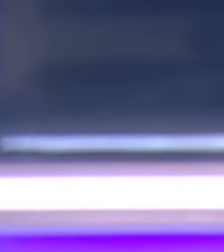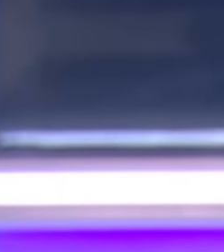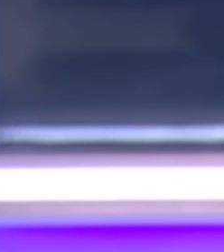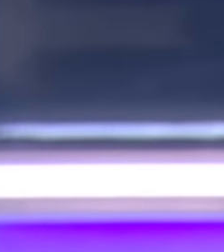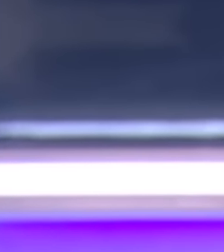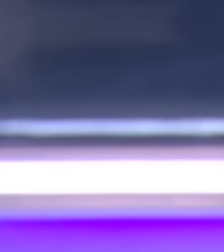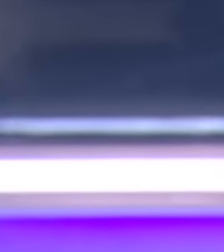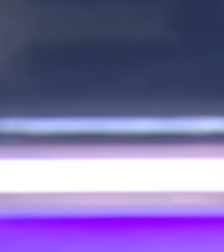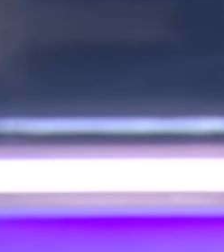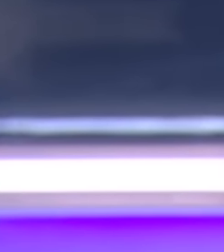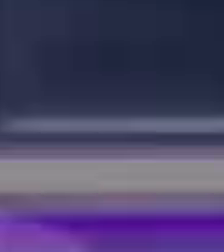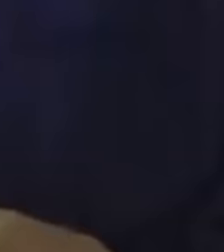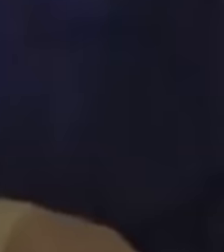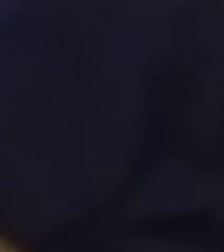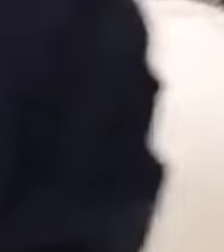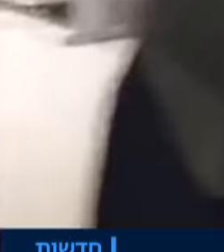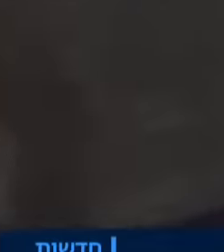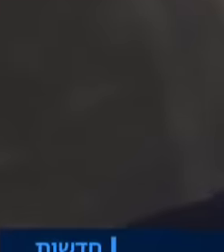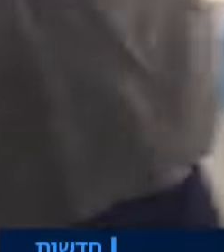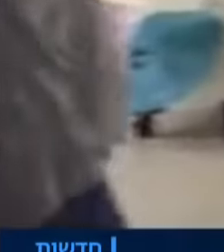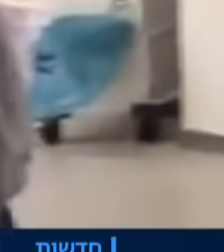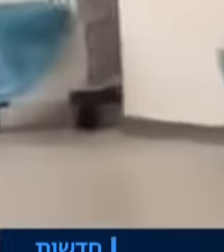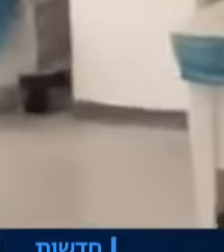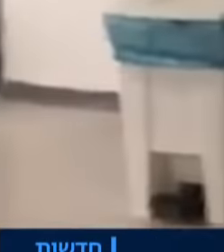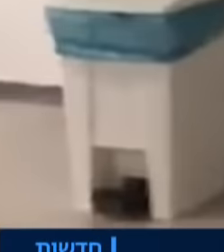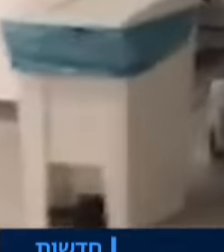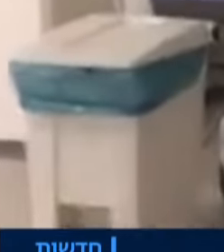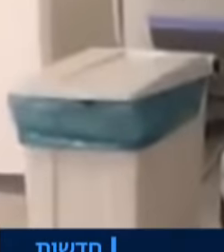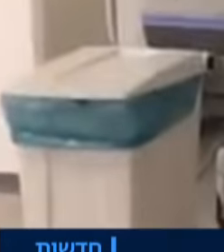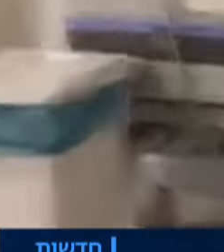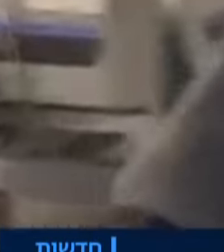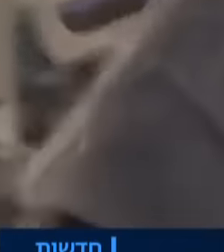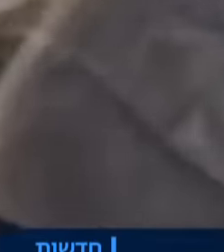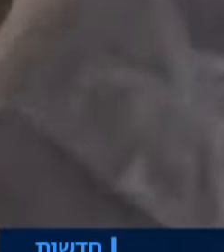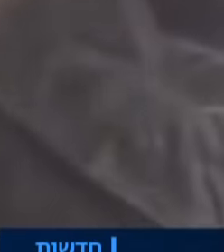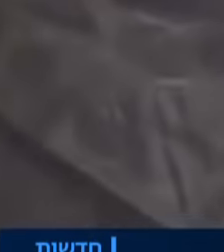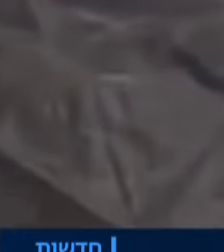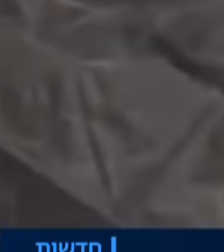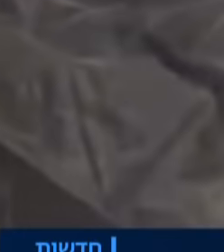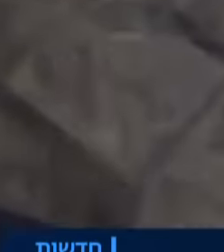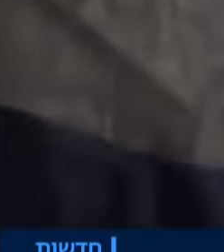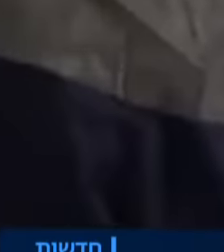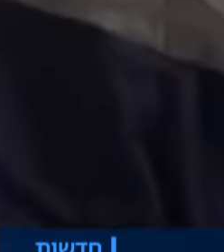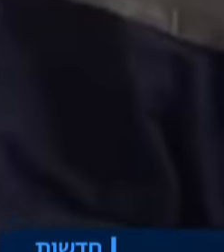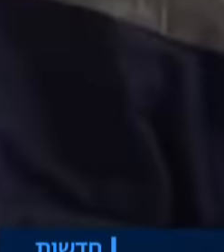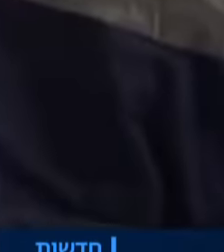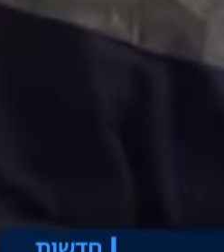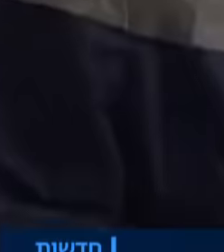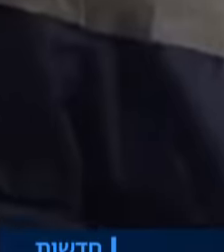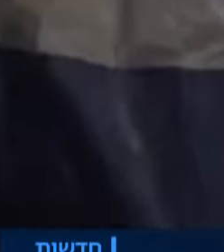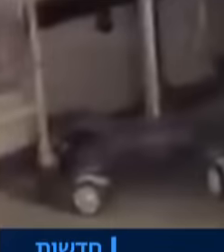של סולימן מסוודה. שלום, אנחנו נמצאים כאן במחלקת קורונה של בלינסון בחניון